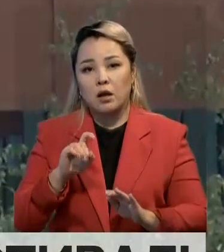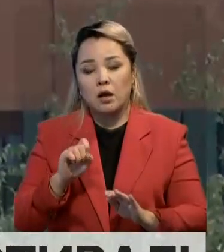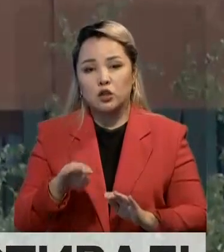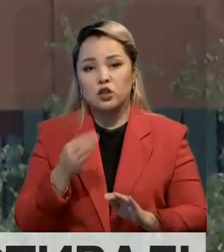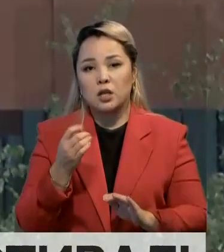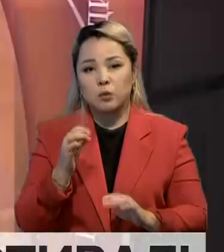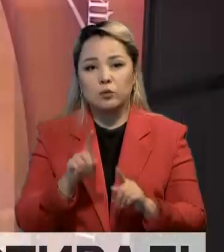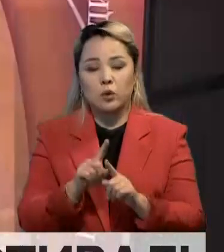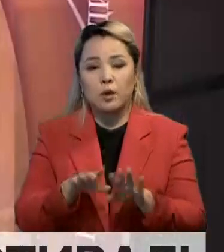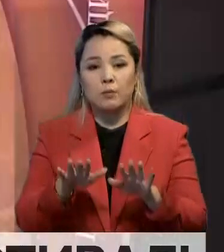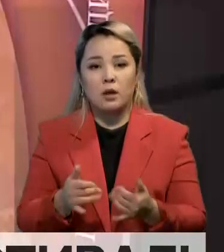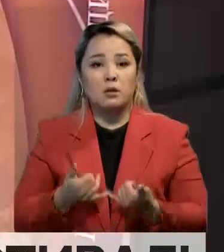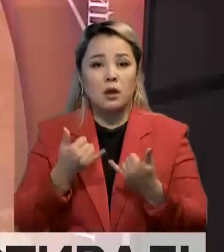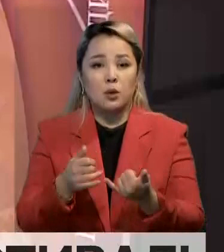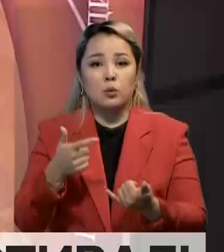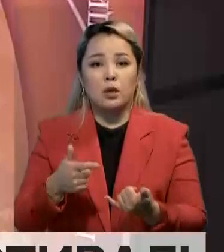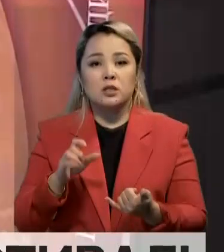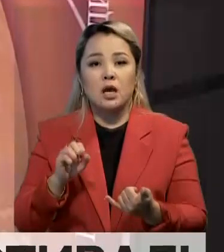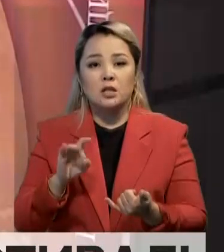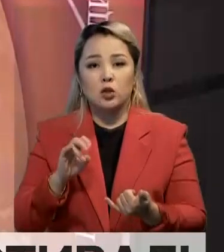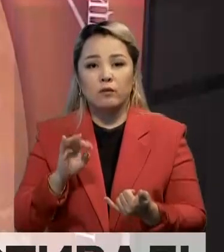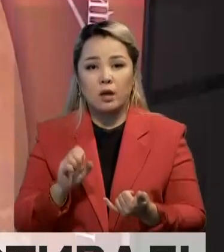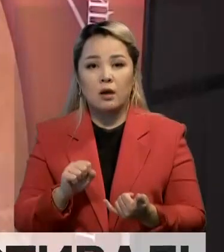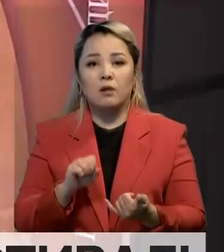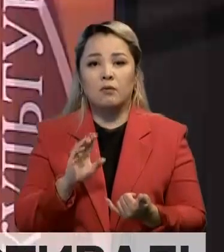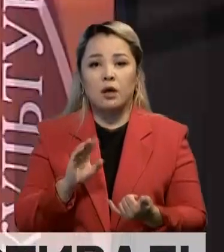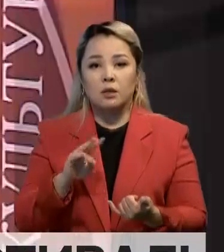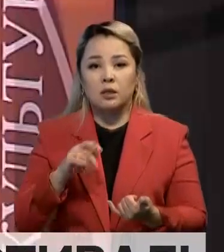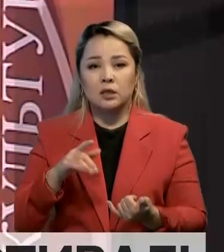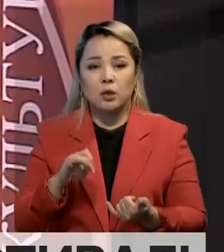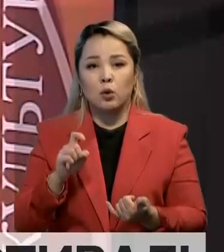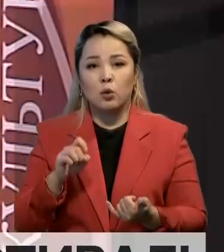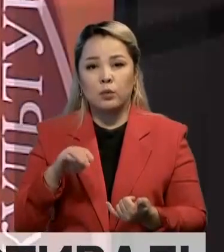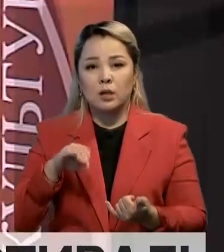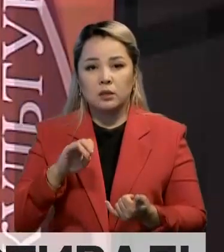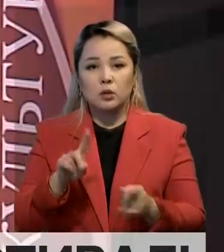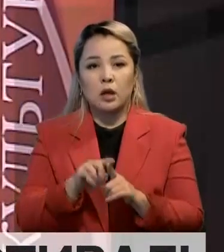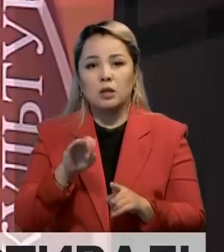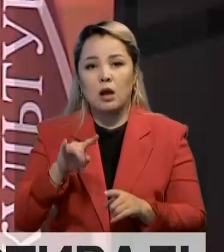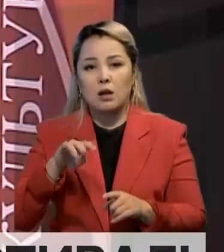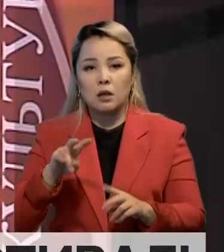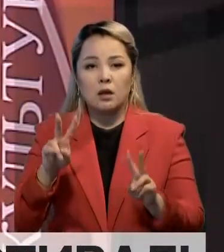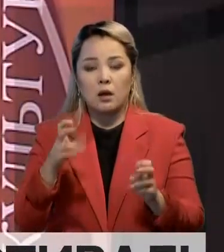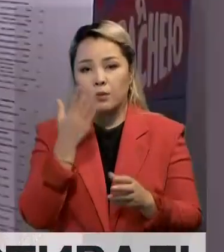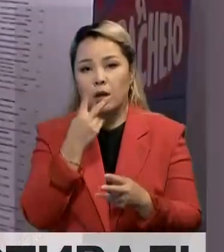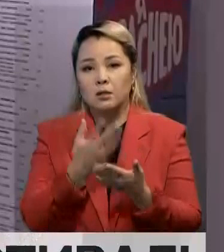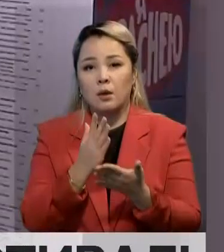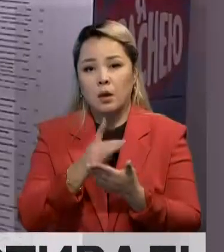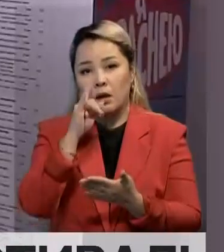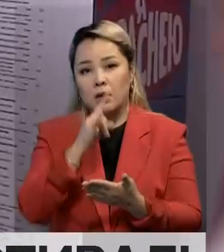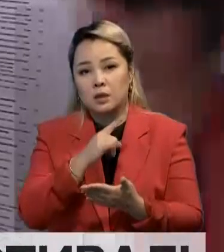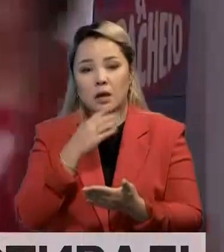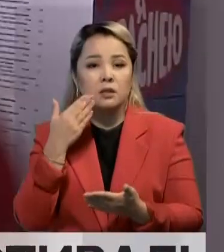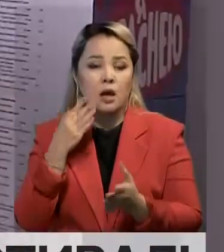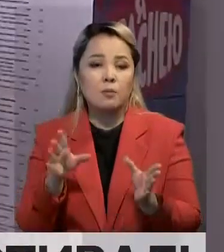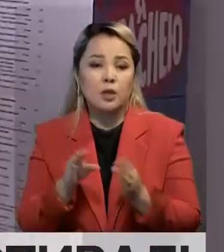туындылары да осында. Оған қоса Гүлнәр Сәрсенова мен Вахтанг Хубетяның Тарлан картиналары көрсетілді. Соңғы фильмді Қазақстан мен